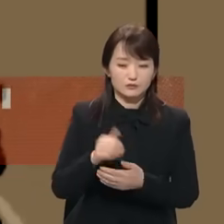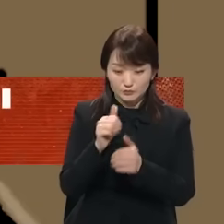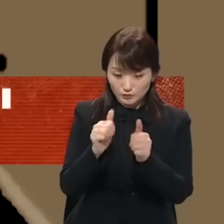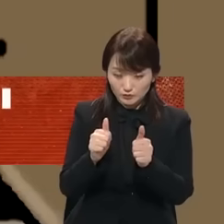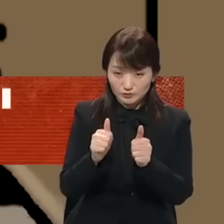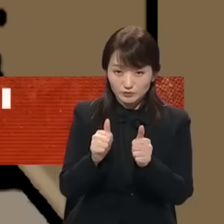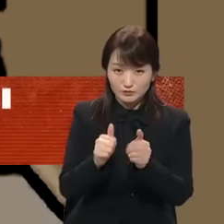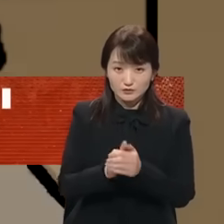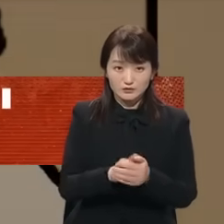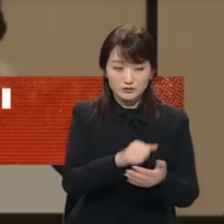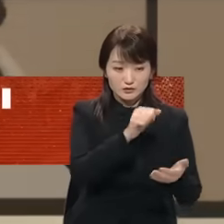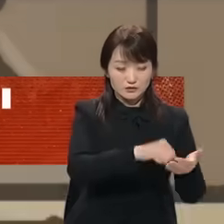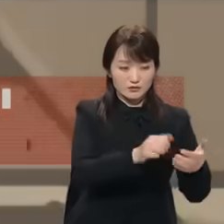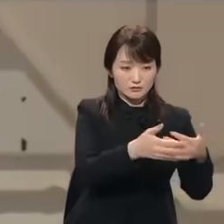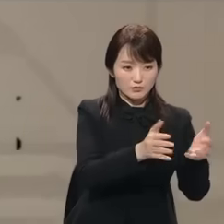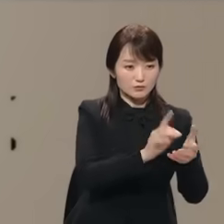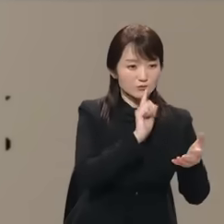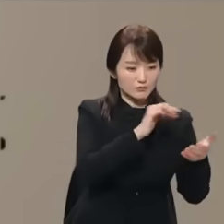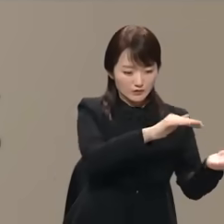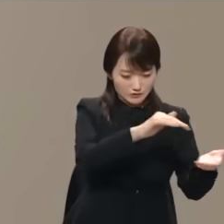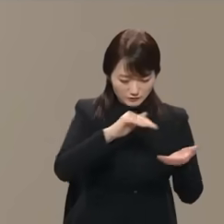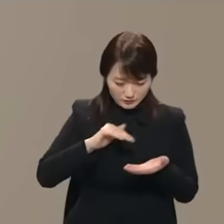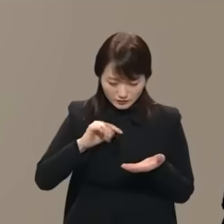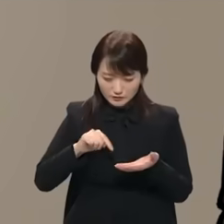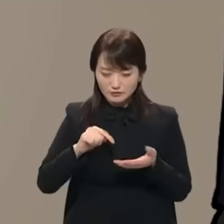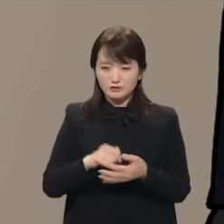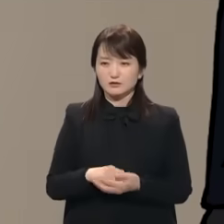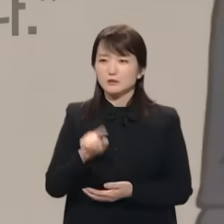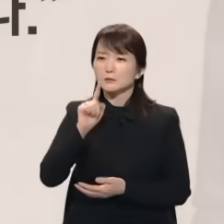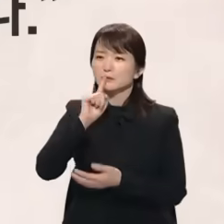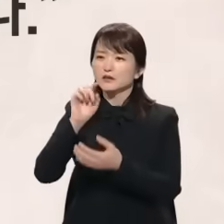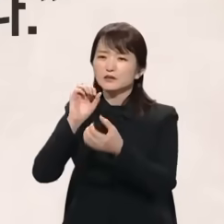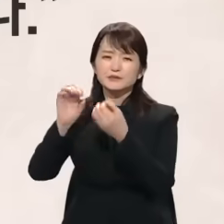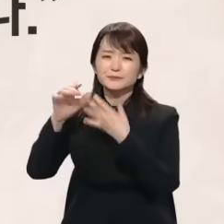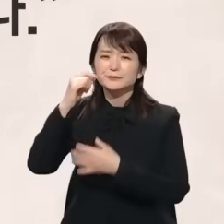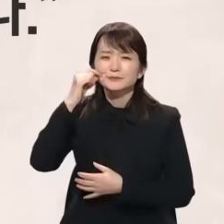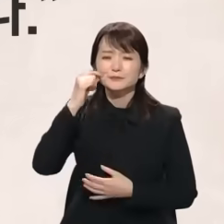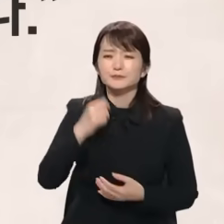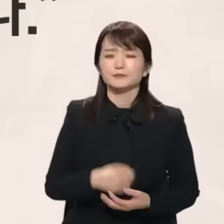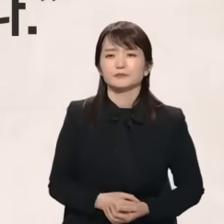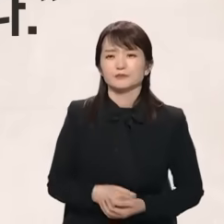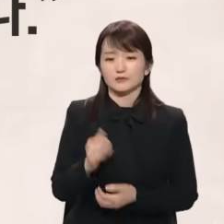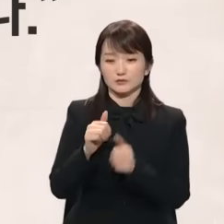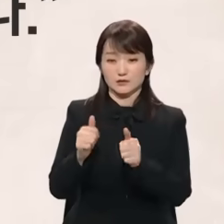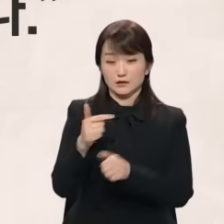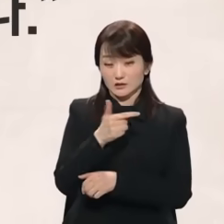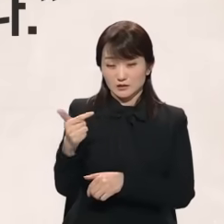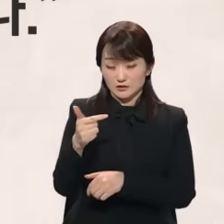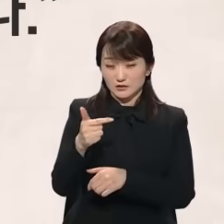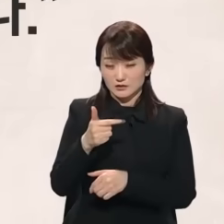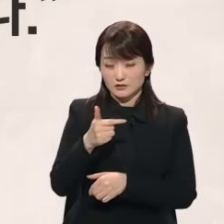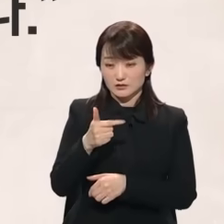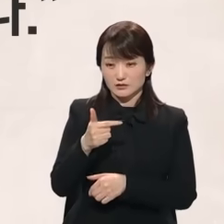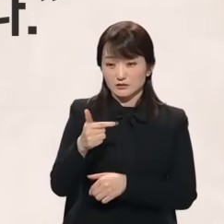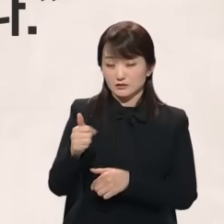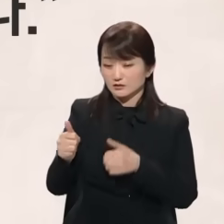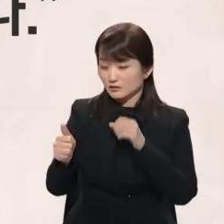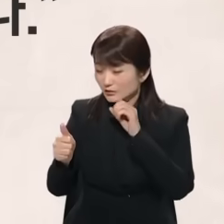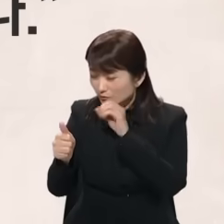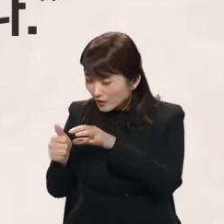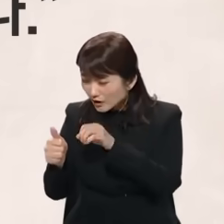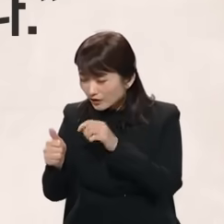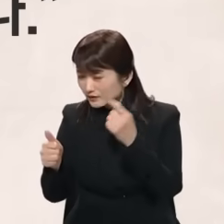재판부의 말을 건네 듣기도 했습니다 또 말도 잘하지 못하는 상태여서 변호인이 큰 목소리로 귀해 대고 들리세요